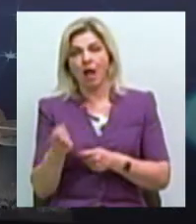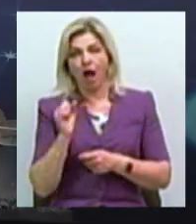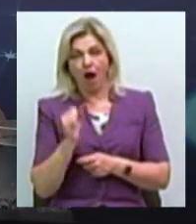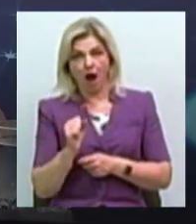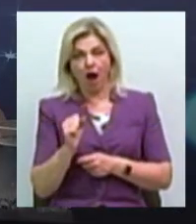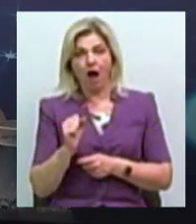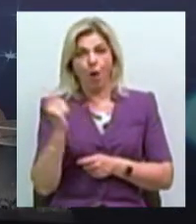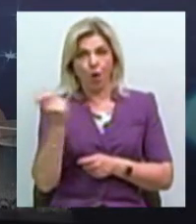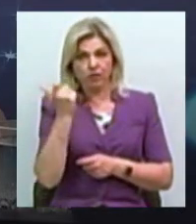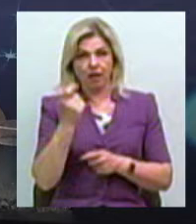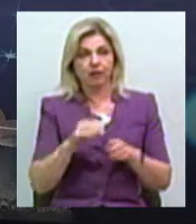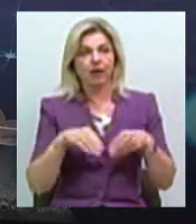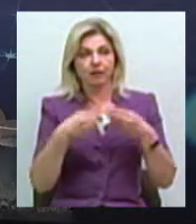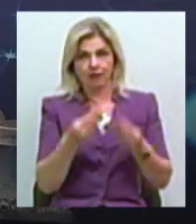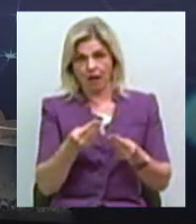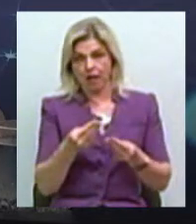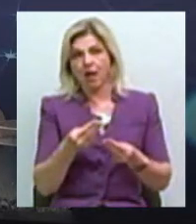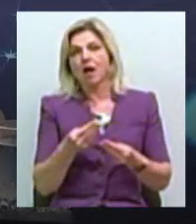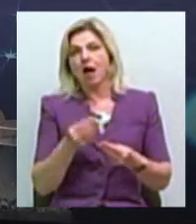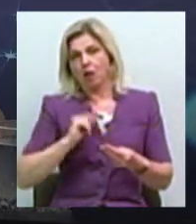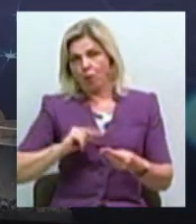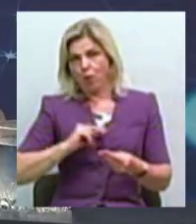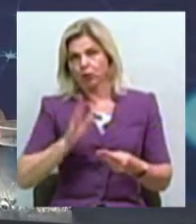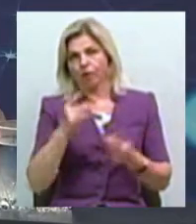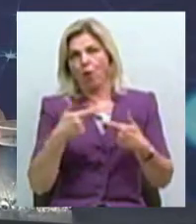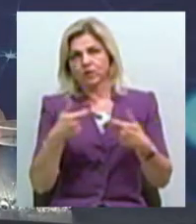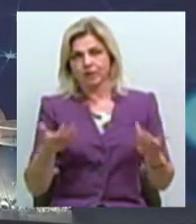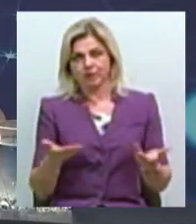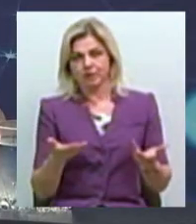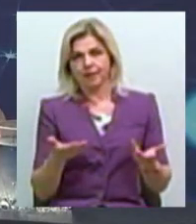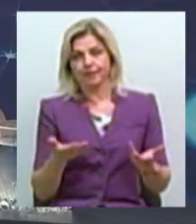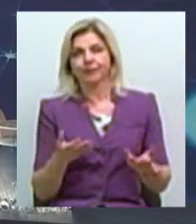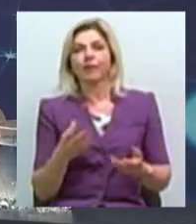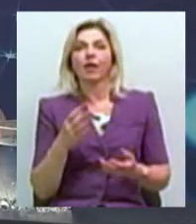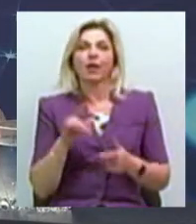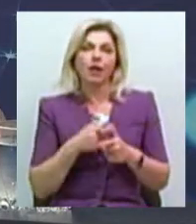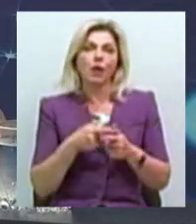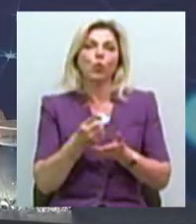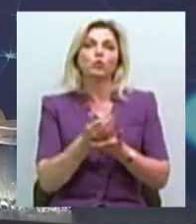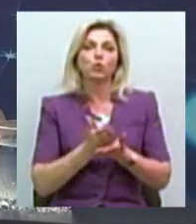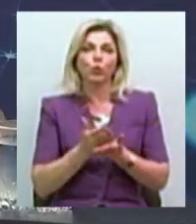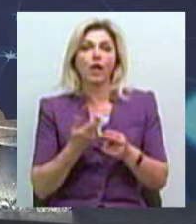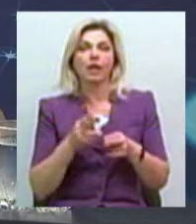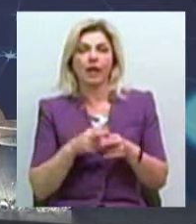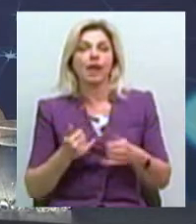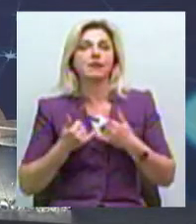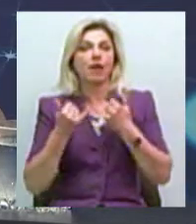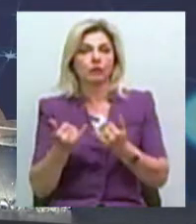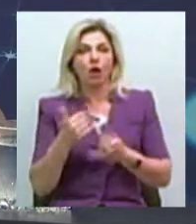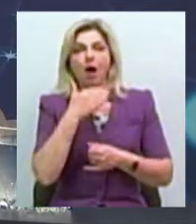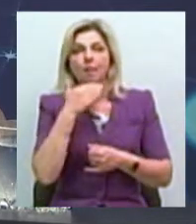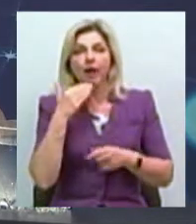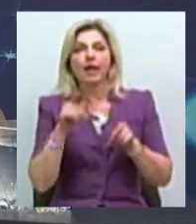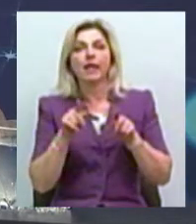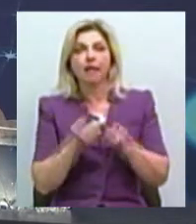з якогось бізнесу. Да, готельного бізнесу, наприклад, да? Або якихось послуг, які надаються. Тобто, ну, багато таких